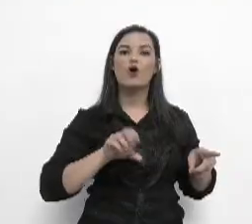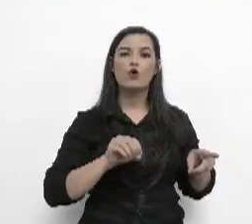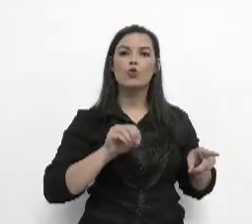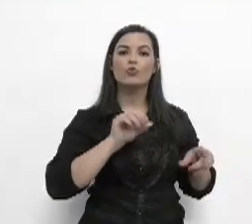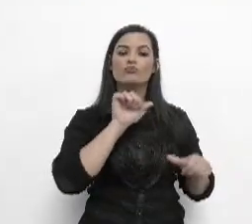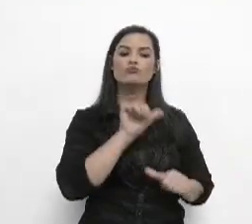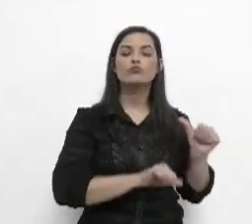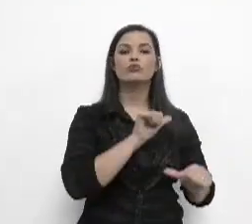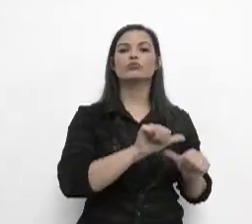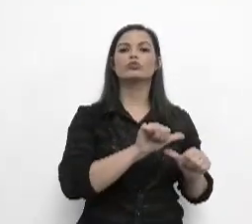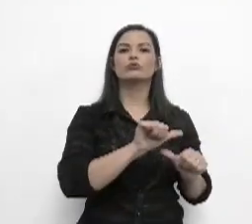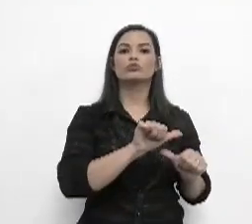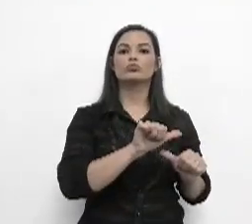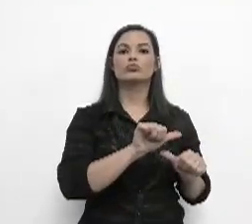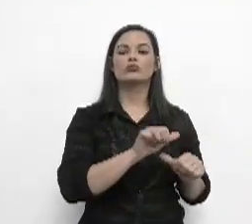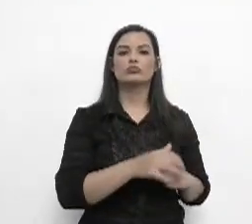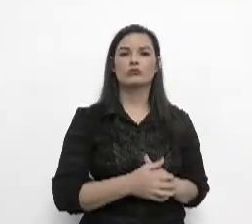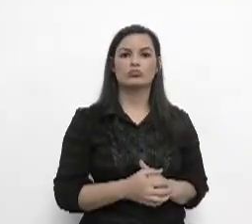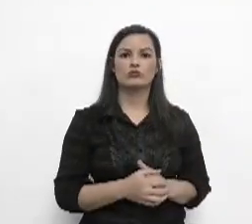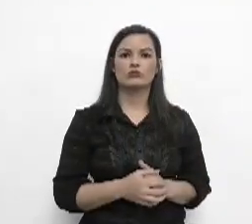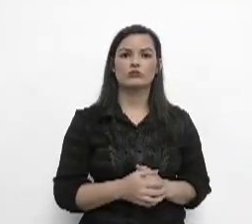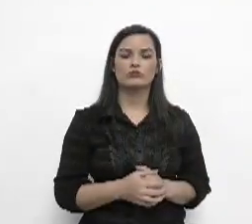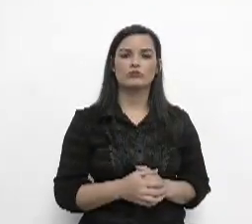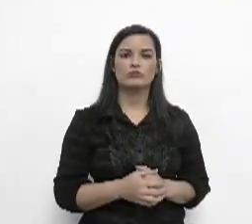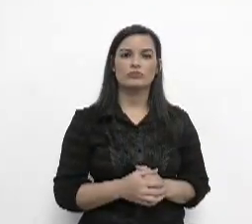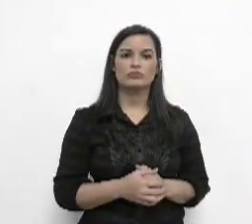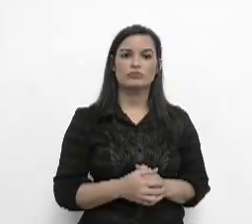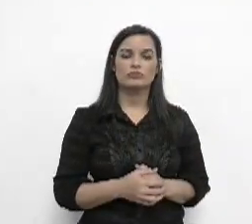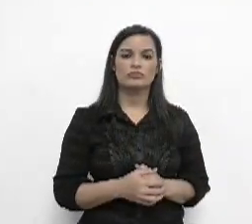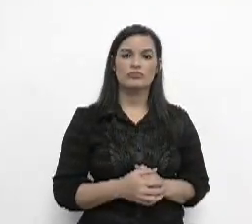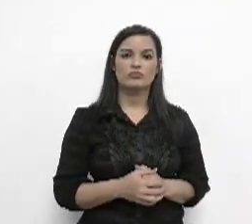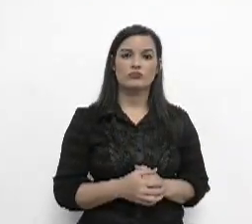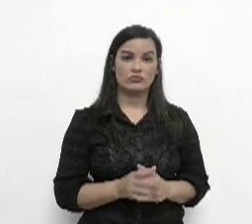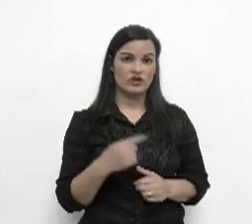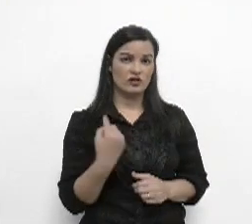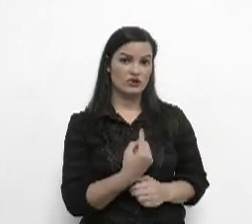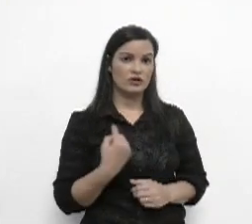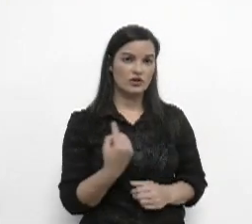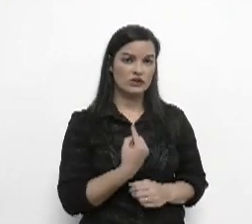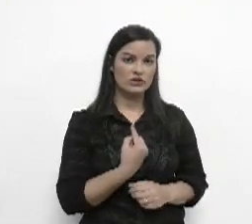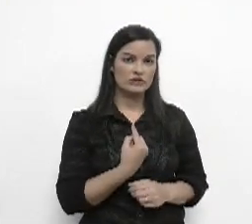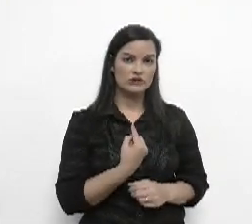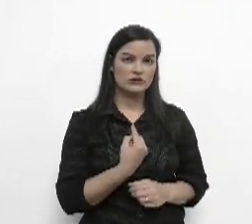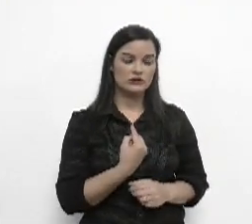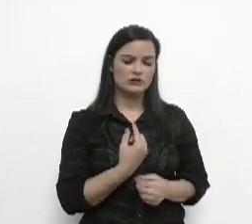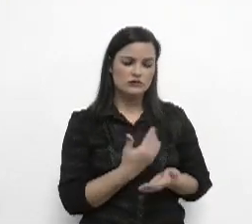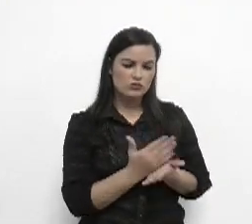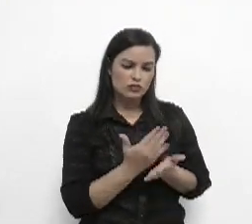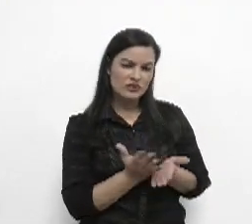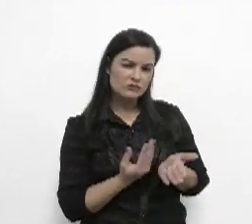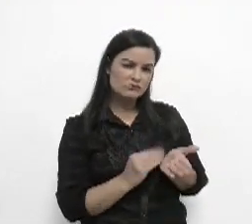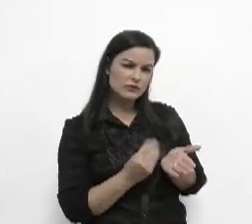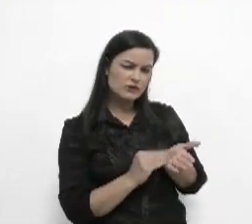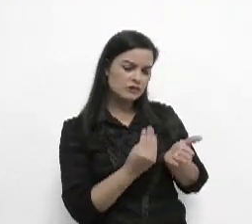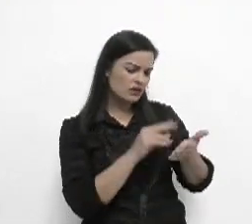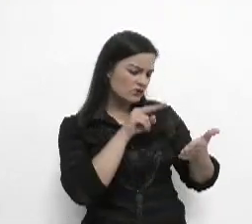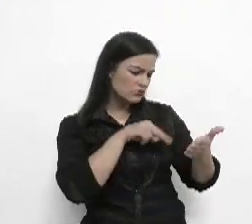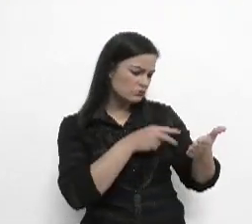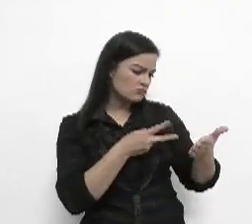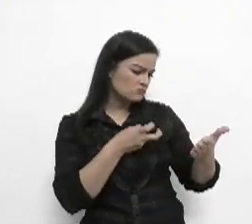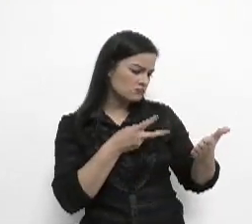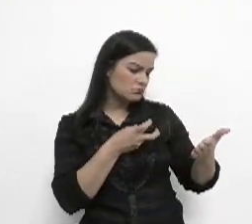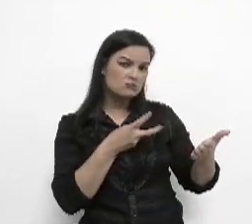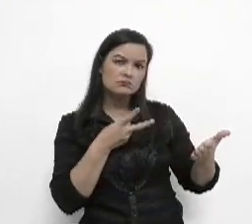gentios. 그런데 우리가 이 본문을 주목해 보면 좀 이상한 것들을 볼 수 있습니다. Quando nós entramos nos detalhes desse texto, podemos